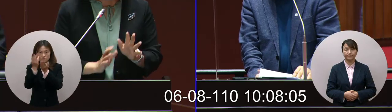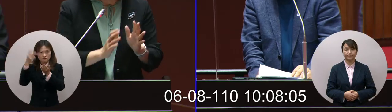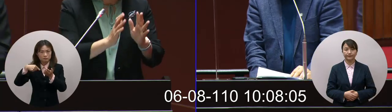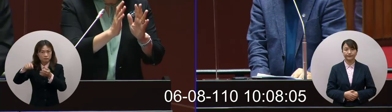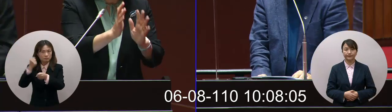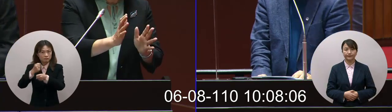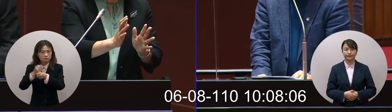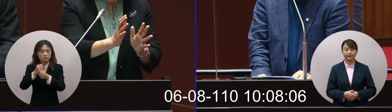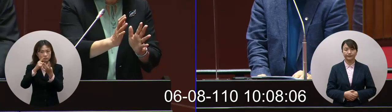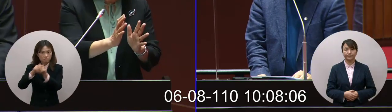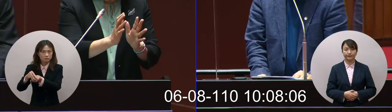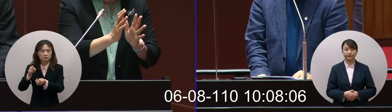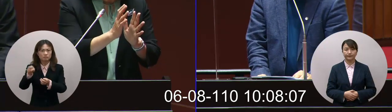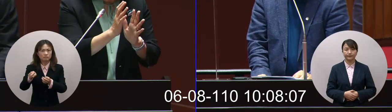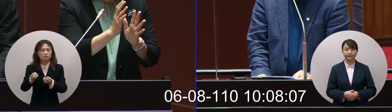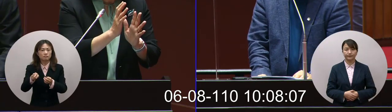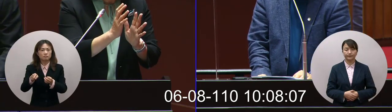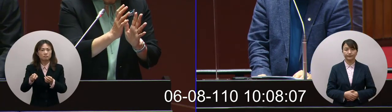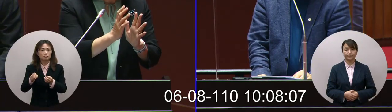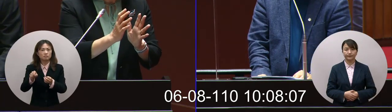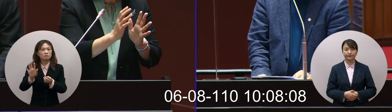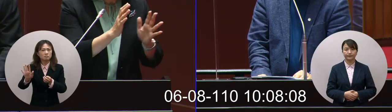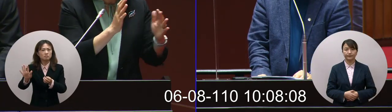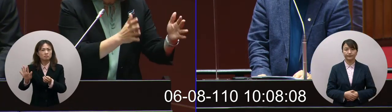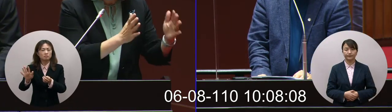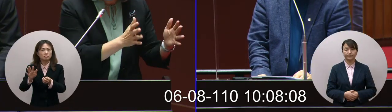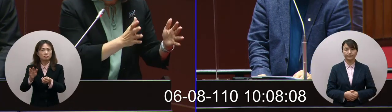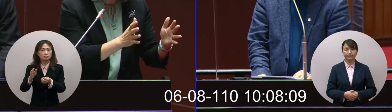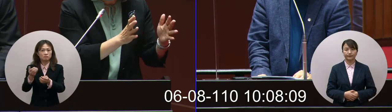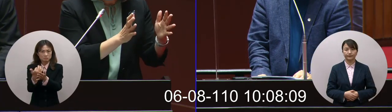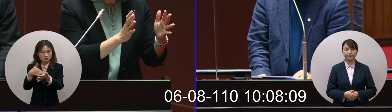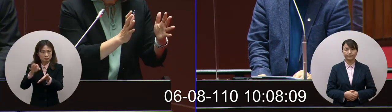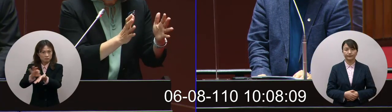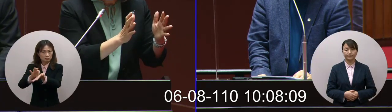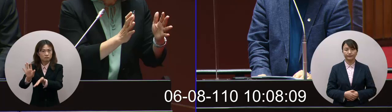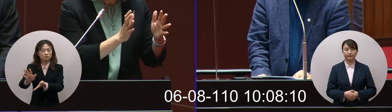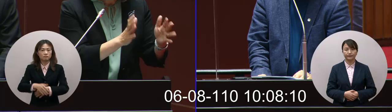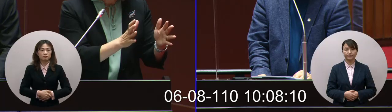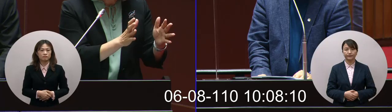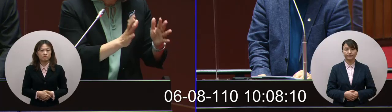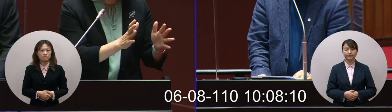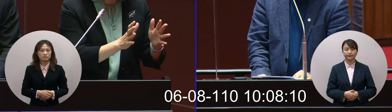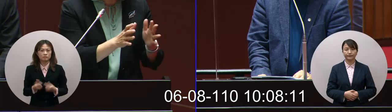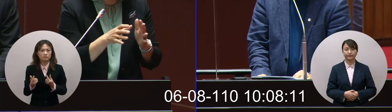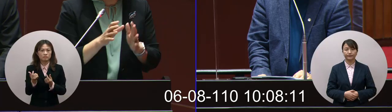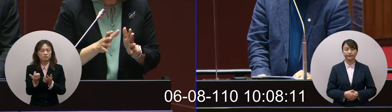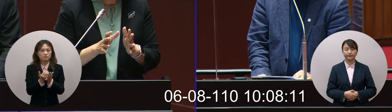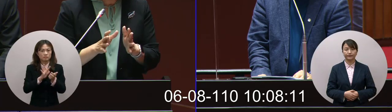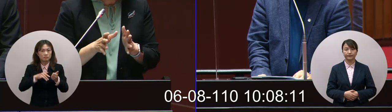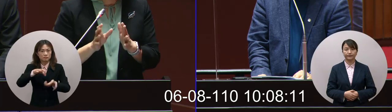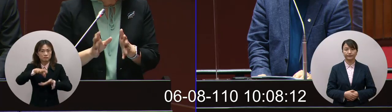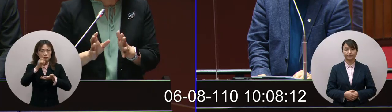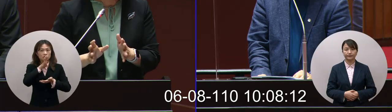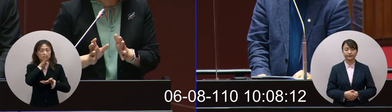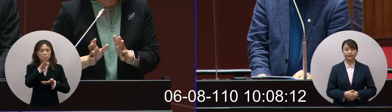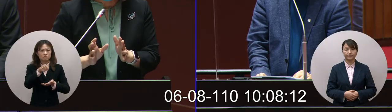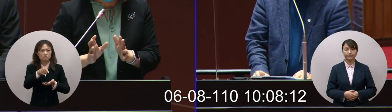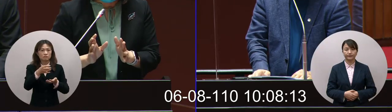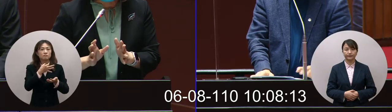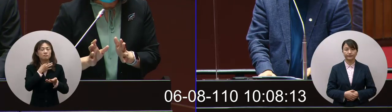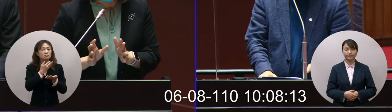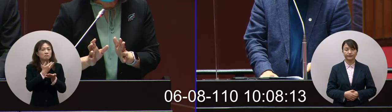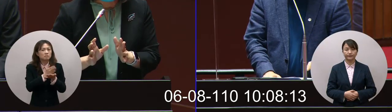讲的这些，可能有目前不在这个纾困预算的补贴的对象，但是它可能会是符合我